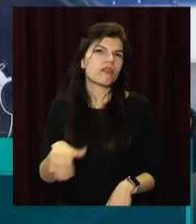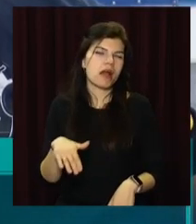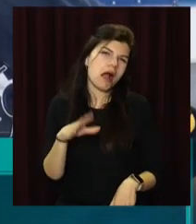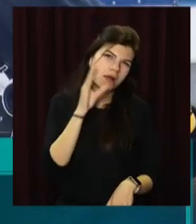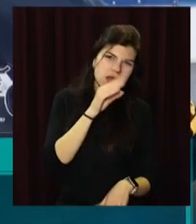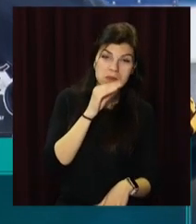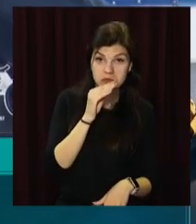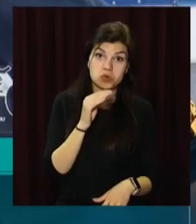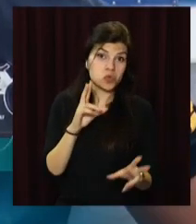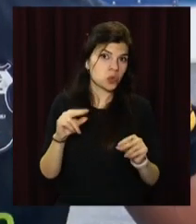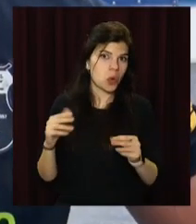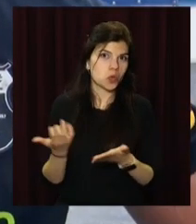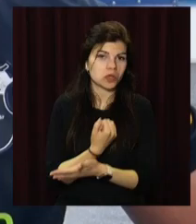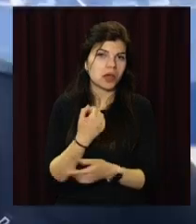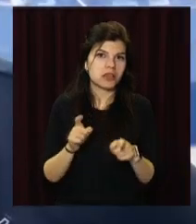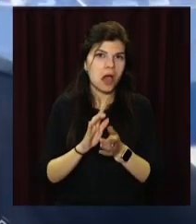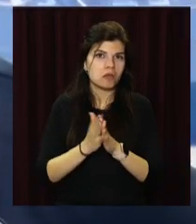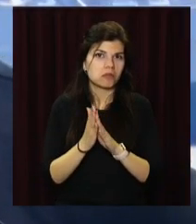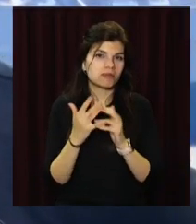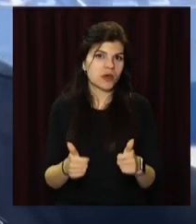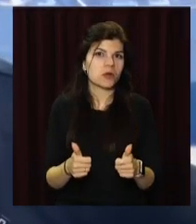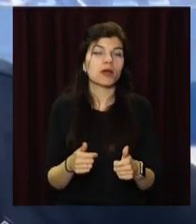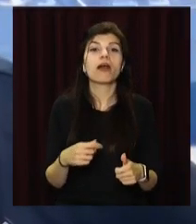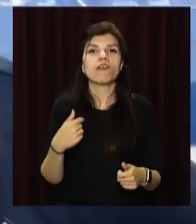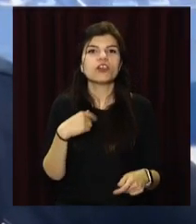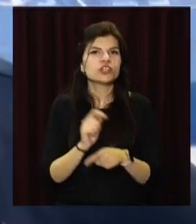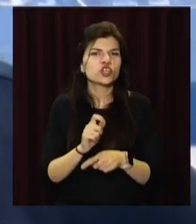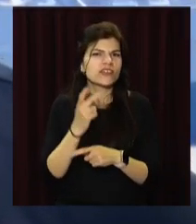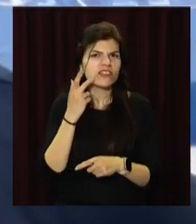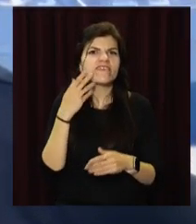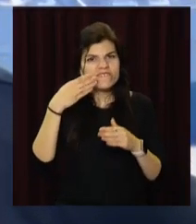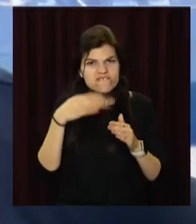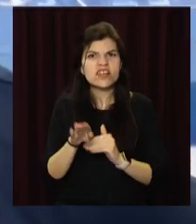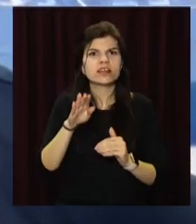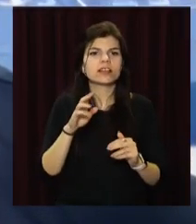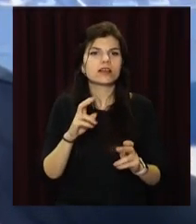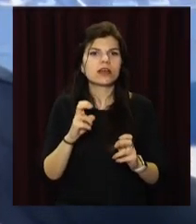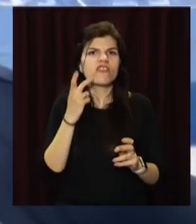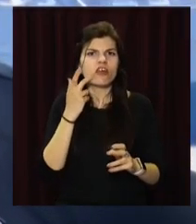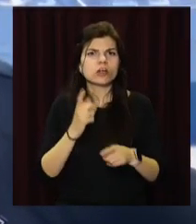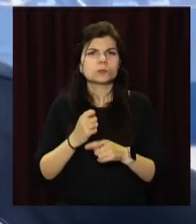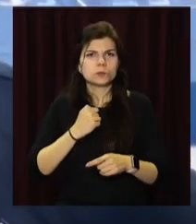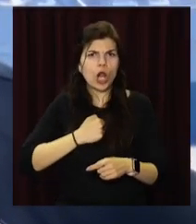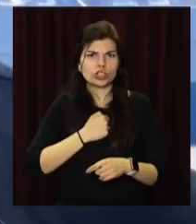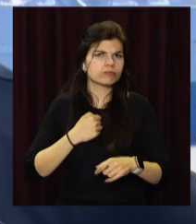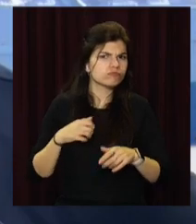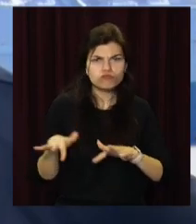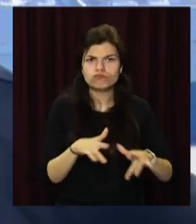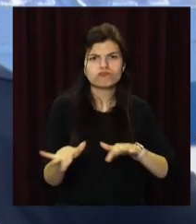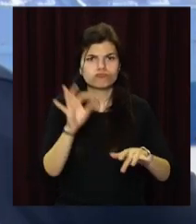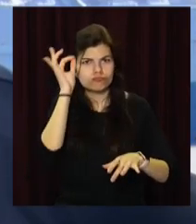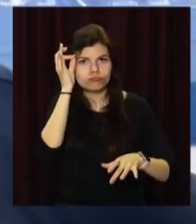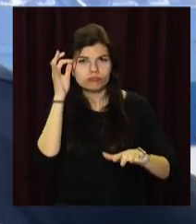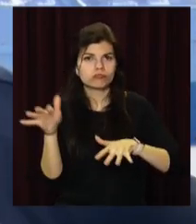все хорошо, удачно начало слаживаться. У нас задача всегда выйти и начинать агрессивно, с первых минут